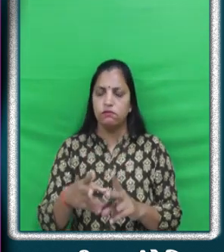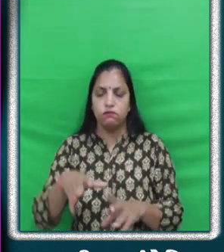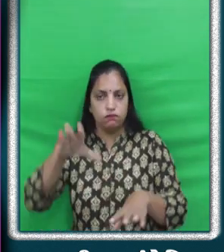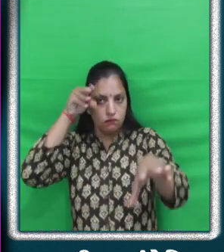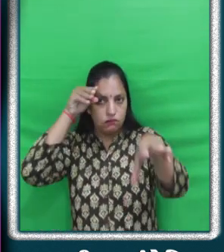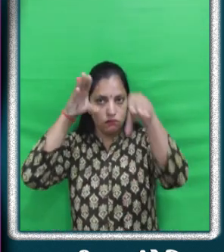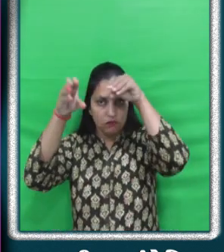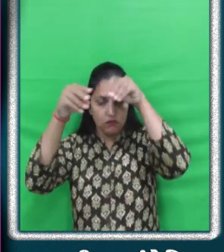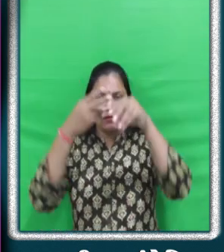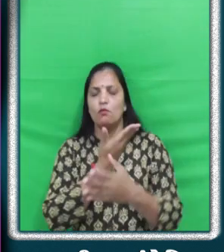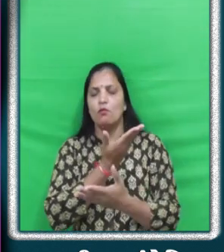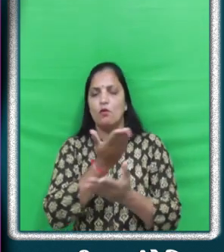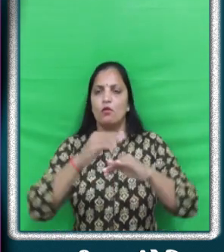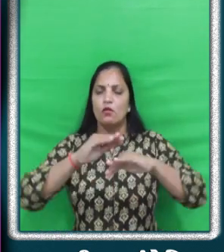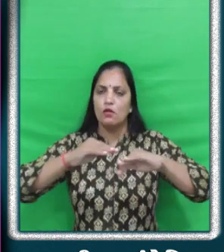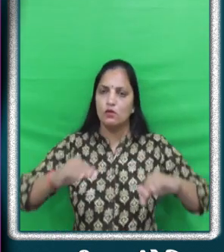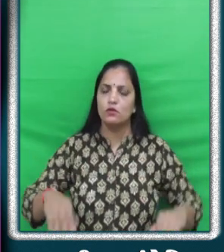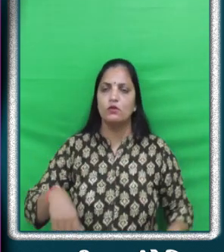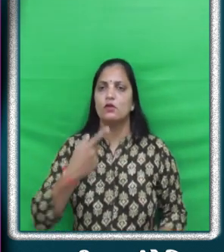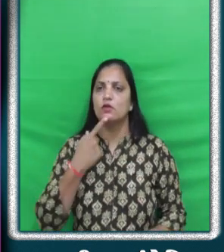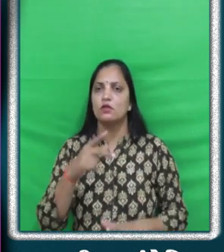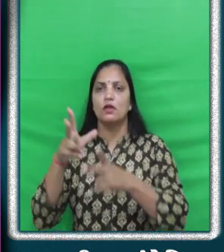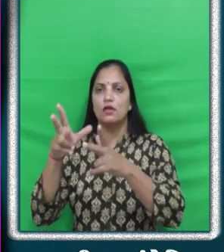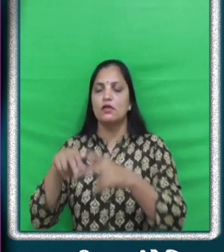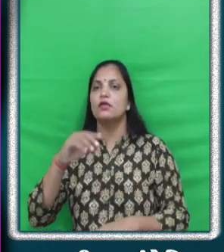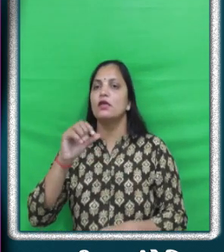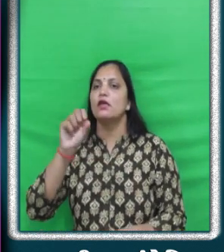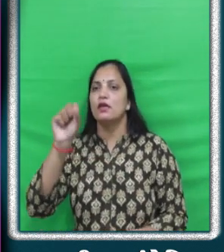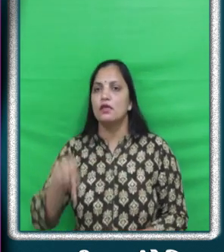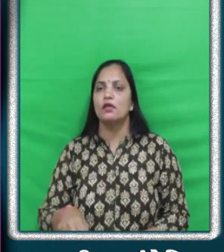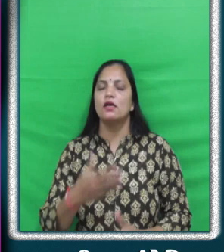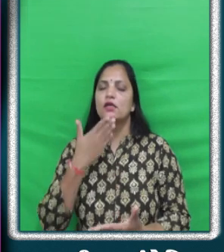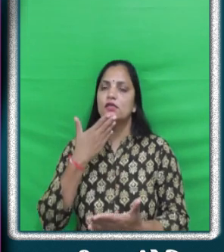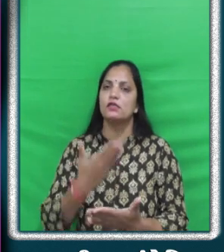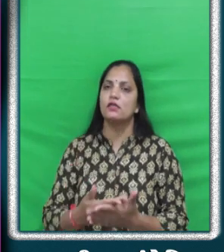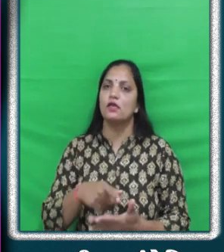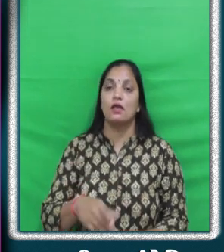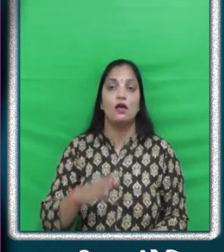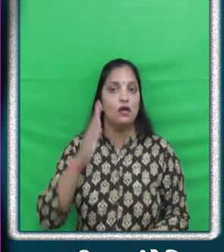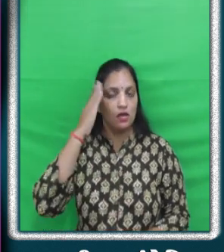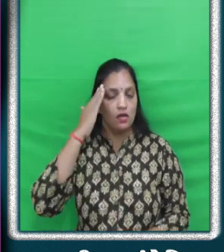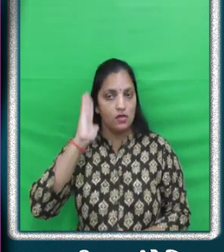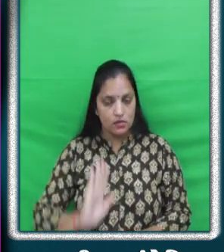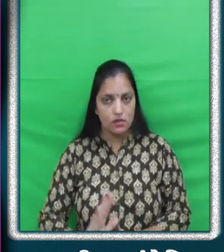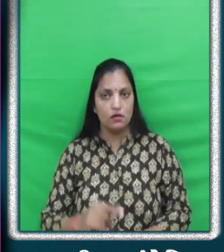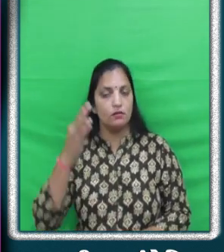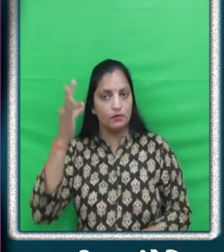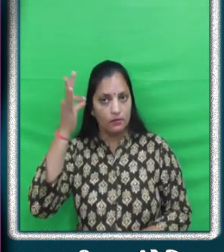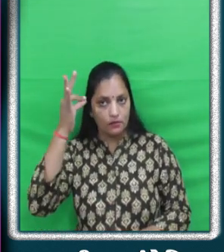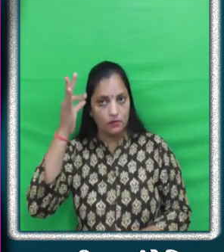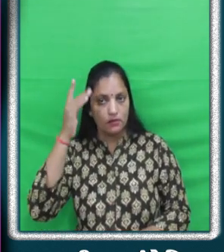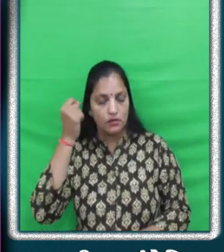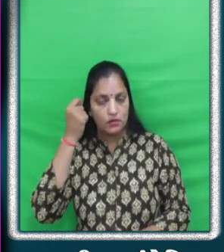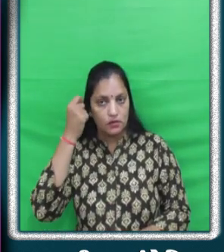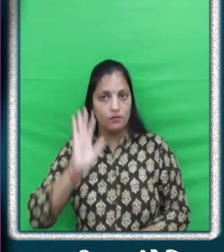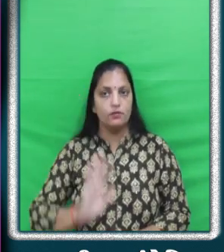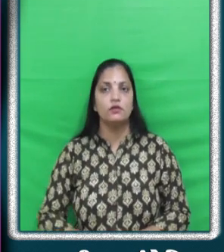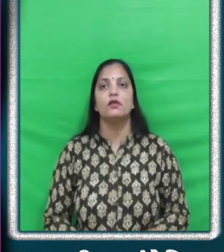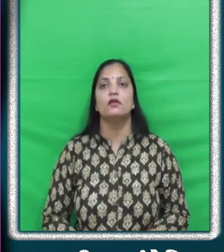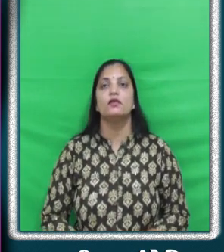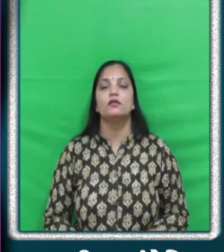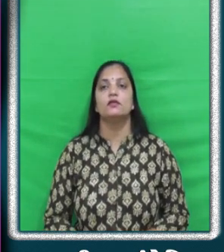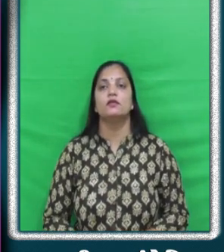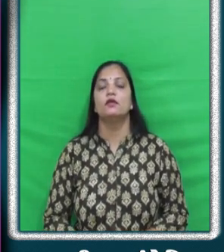તો તમારે હા, મને ઘણા બધા વિદ્યાર્થી મિત્રો યસ કરી રહ્યા છે, થેન્ક યુ. અને સમજો કે આ વિડીયો તમને સમજાય છે આ બધું ચેપ્ટર, તેના